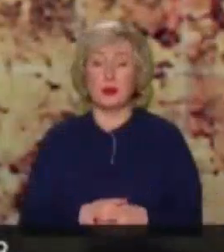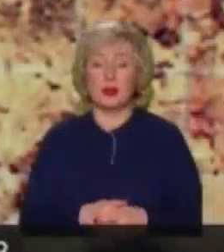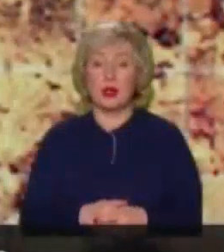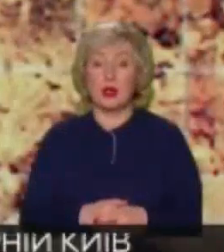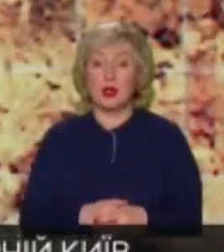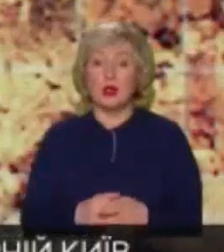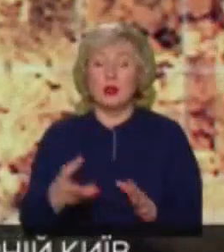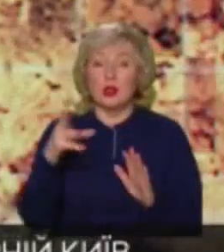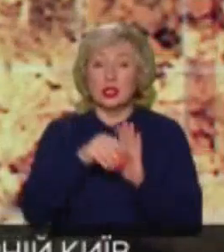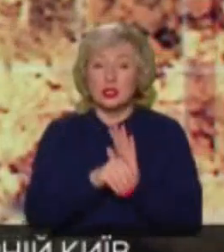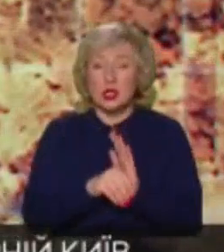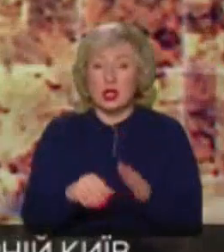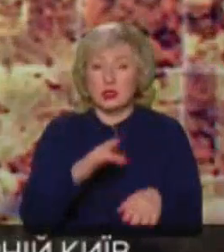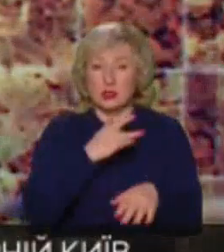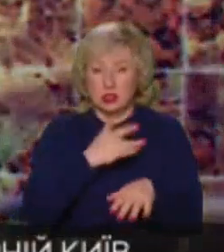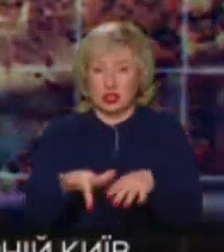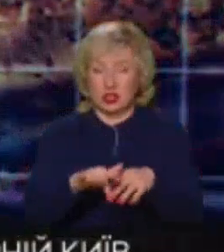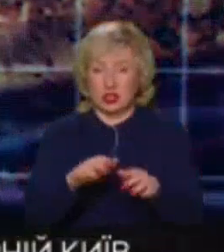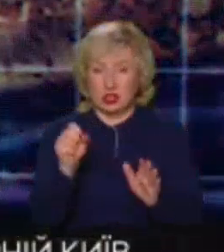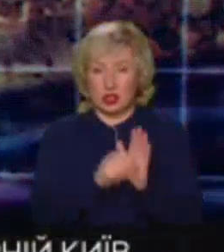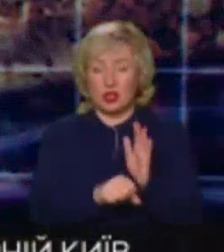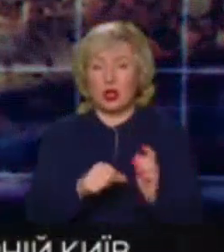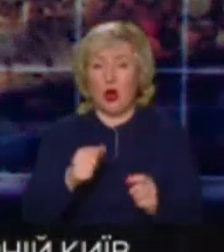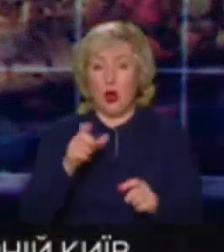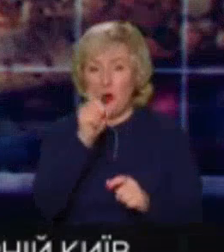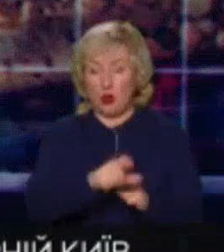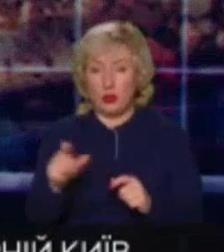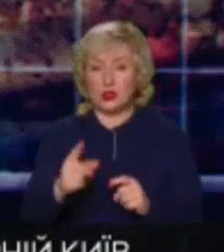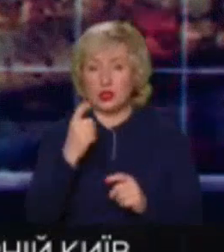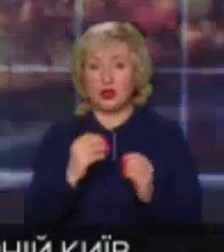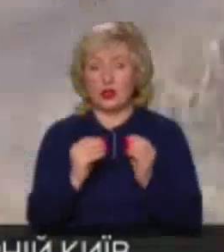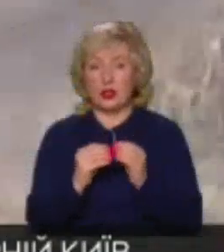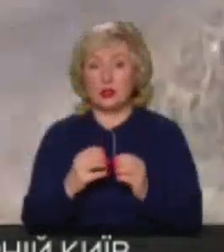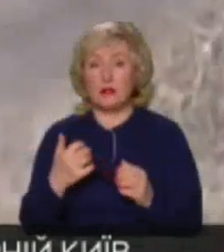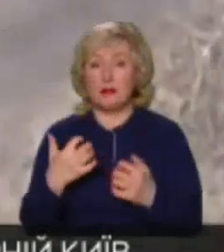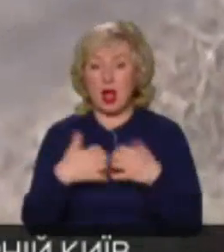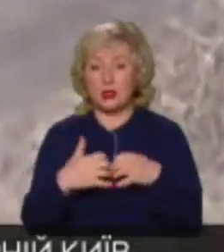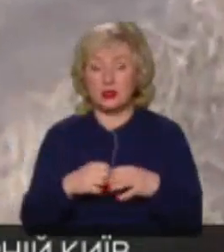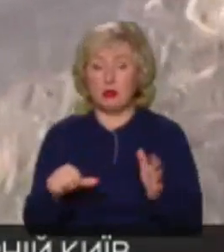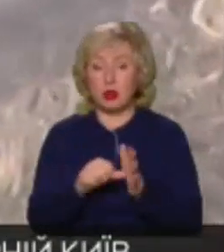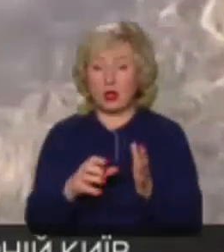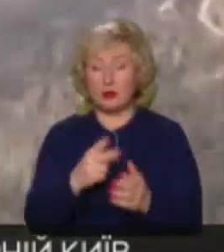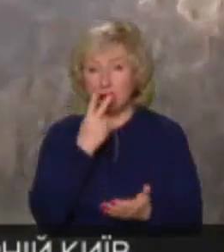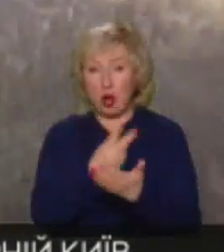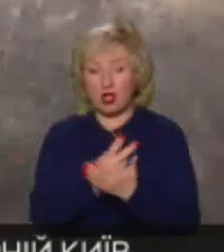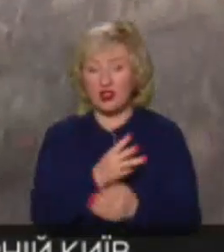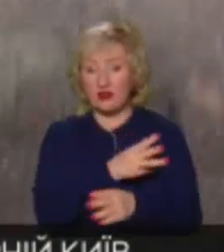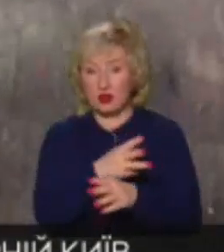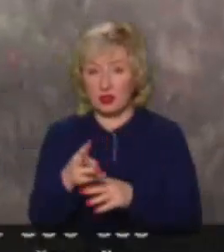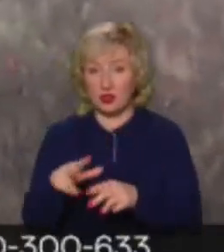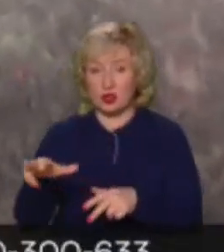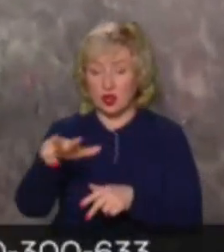І до числа знищених окупантів додали наші бійці також із 110-ї окремої механізованої бригади. Вони показали відео з дрону,